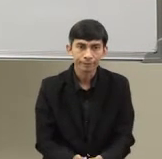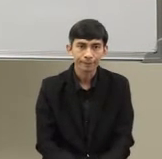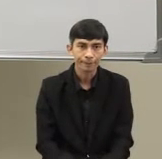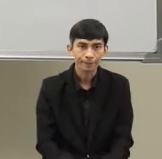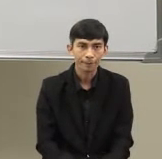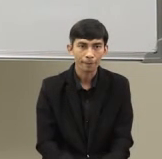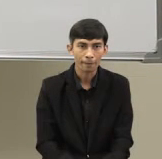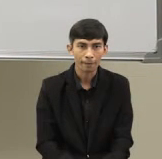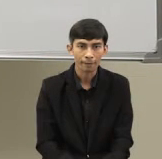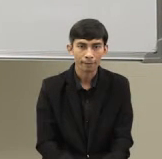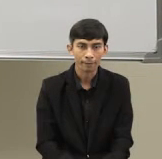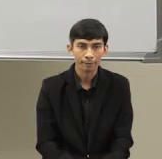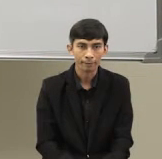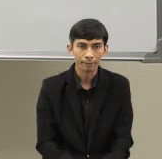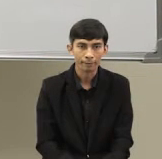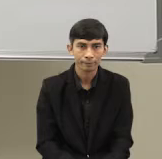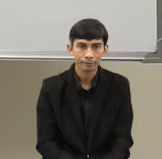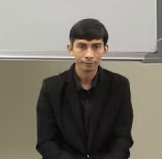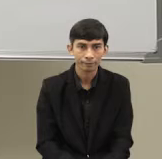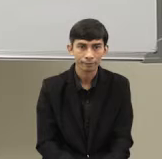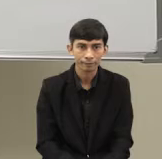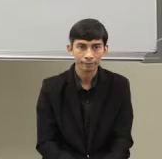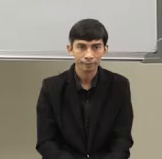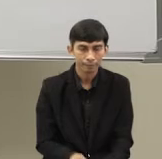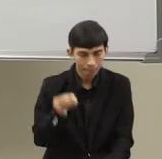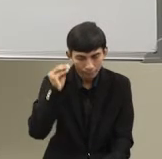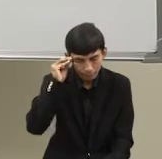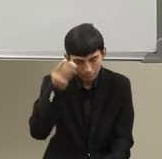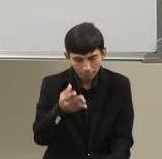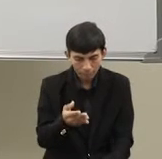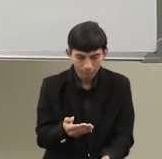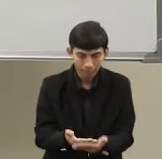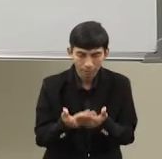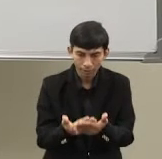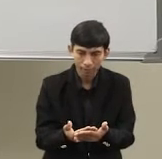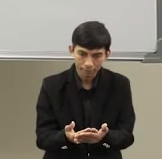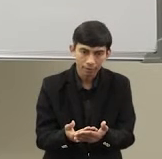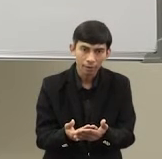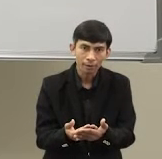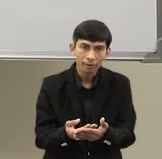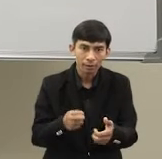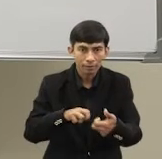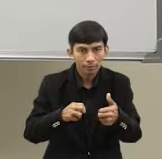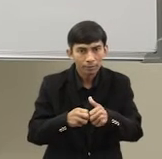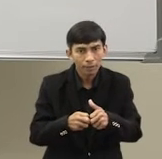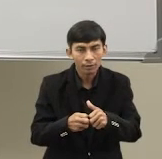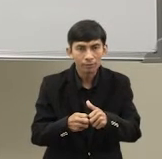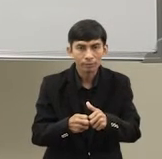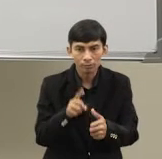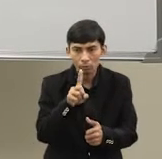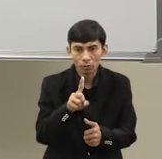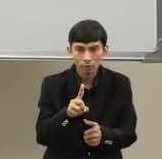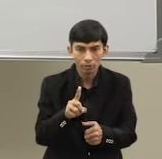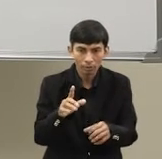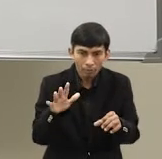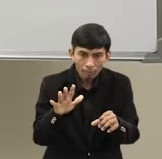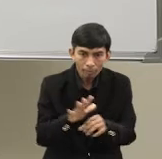ta ca bóng cao chậm nào đam bay bóng cao chậm nào mùi ở bàn pin lình ta con trơ kịch cái lừa vậy